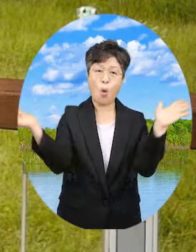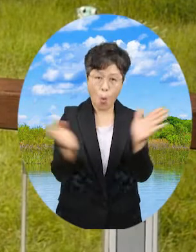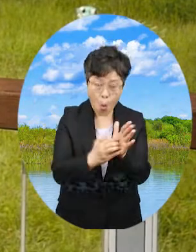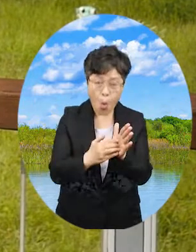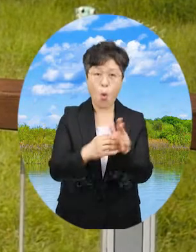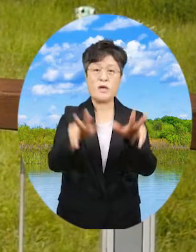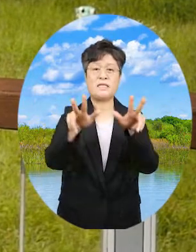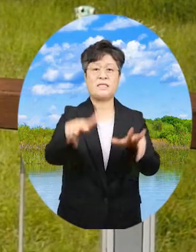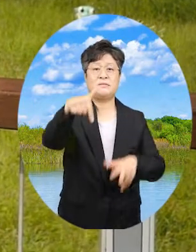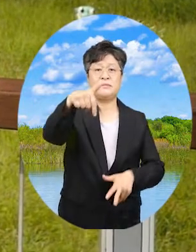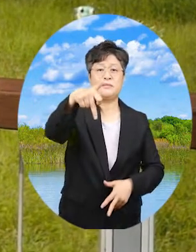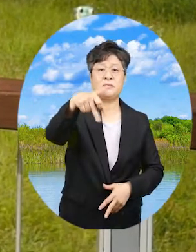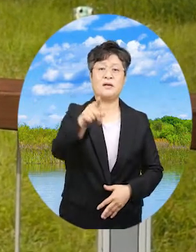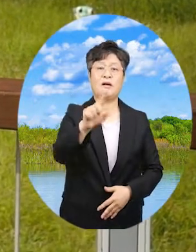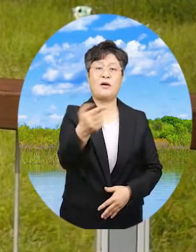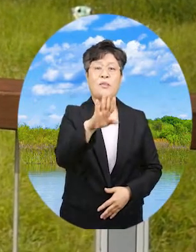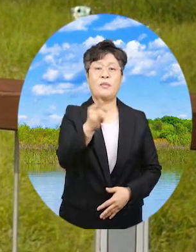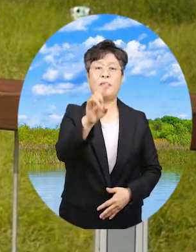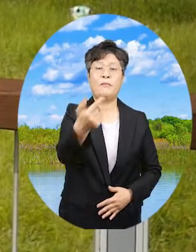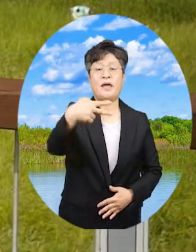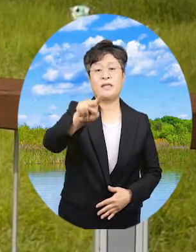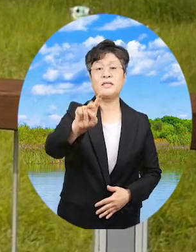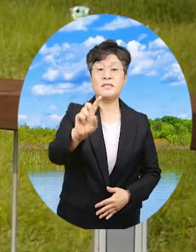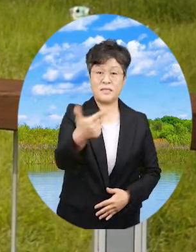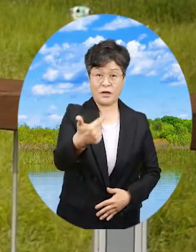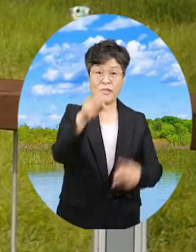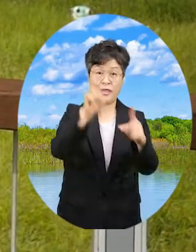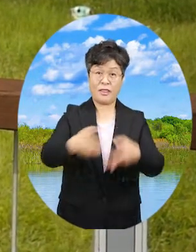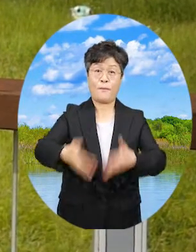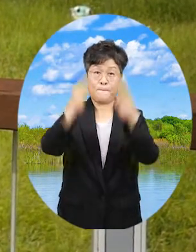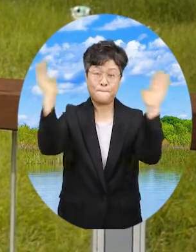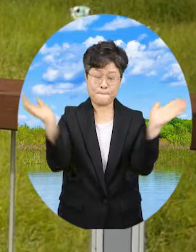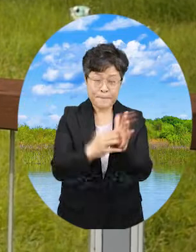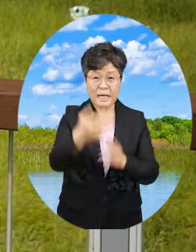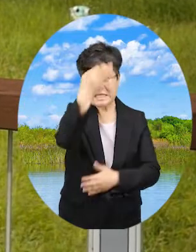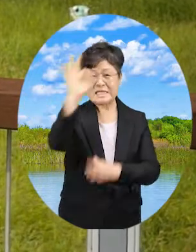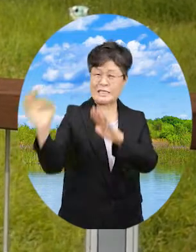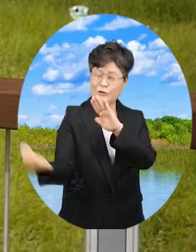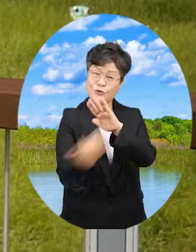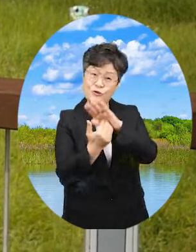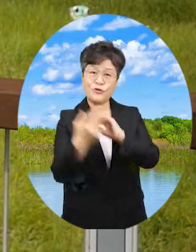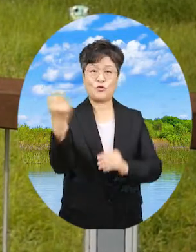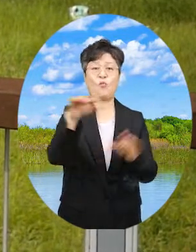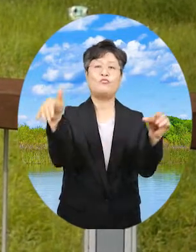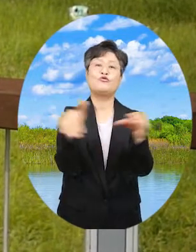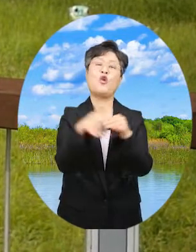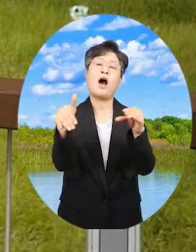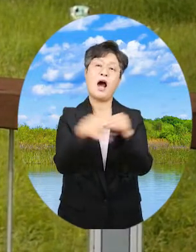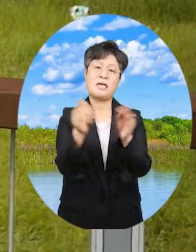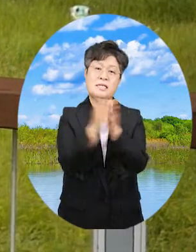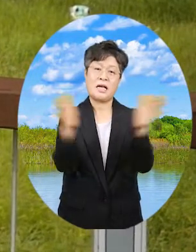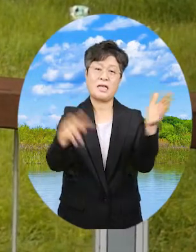수원시 컨벤션센터가 위치해 있습니다. 그러니까 수원의 첨단 기술과 그리고 문화가 여기서 다